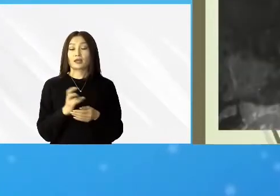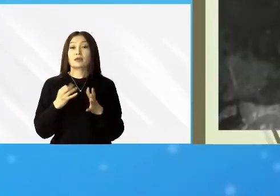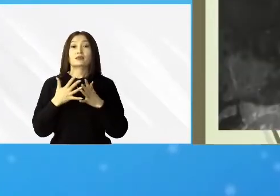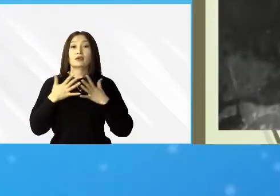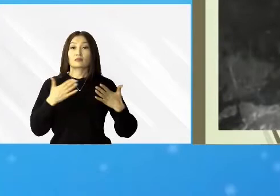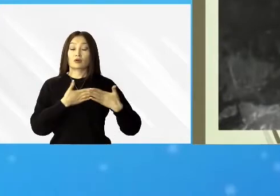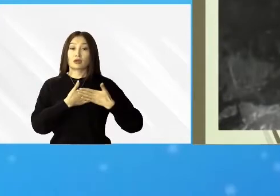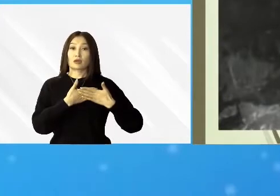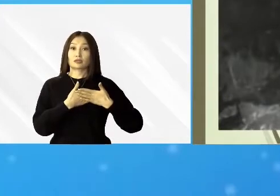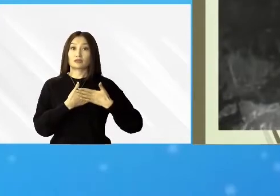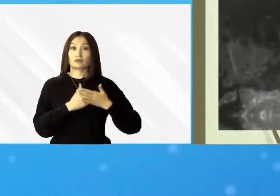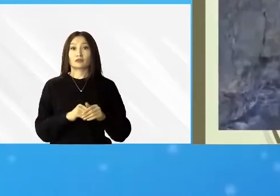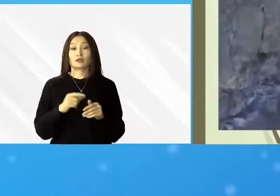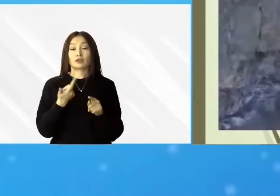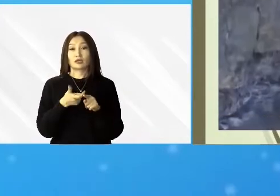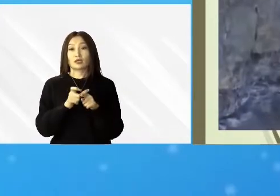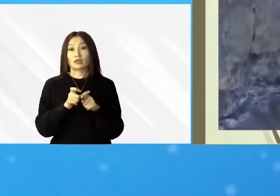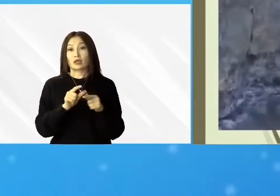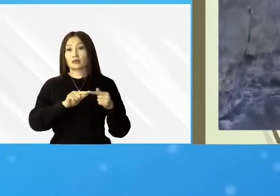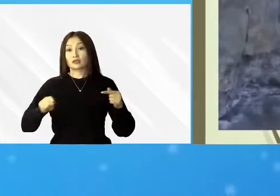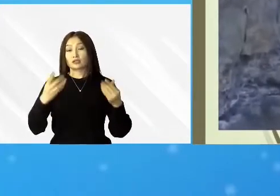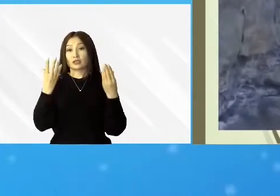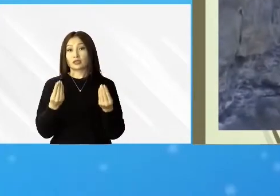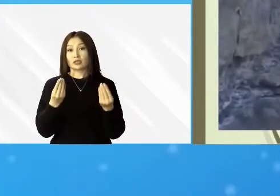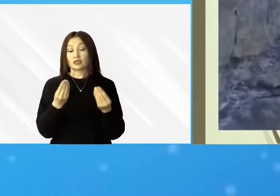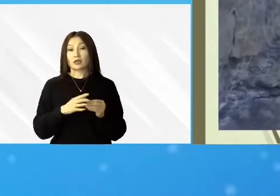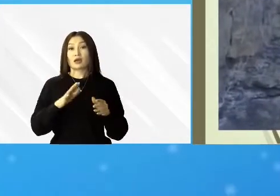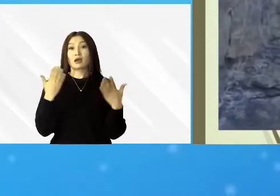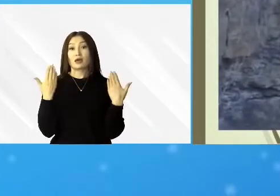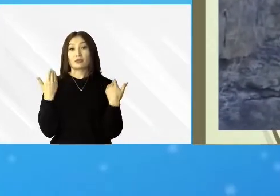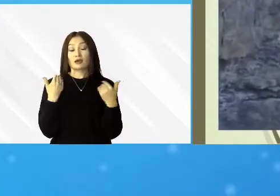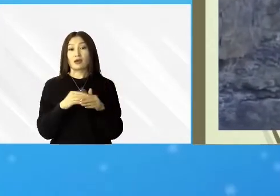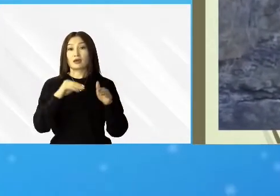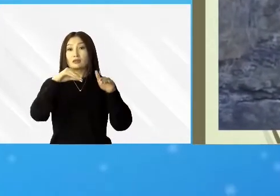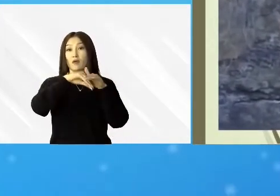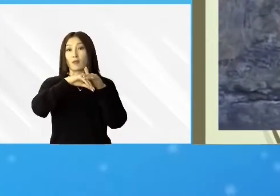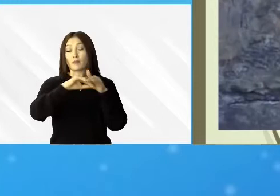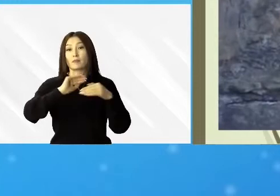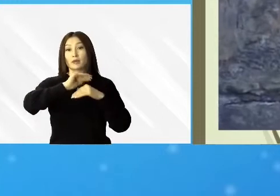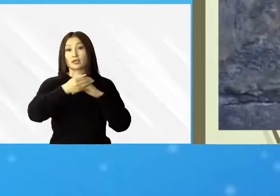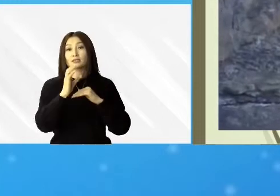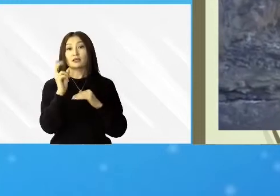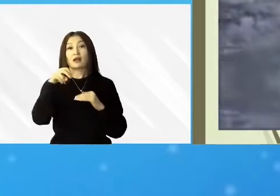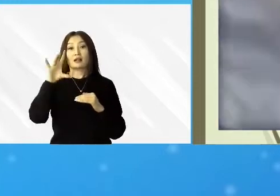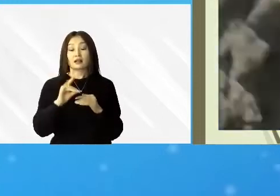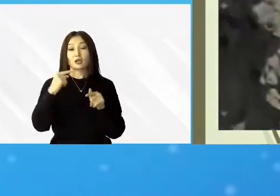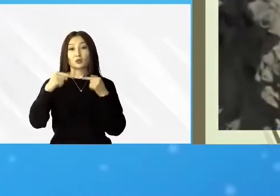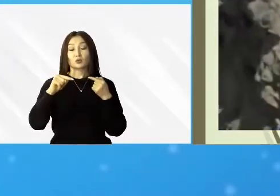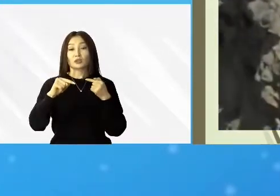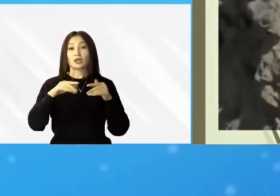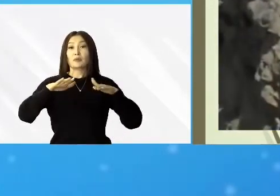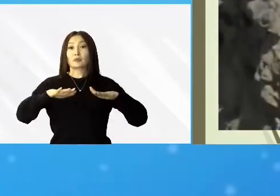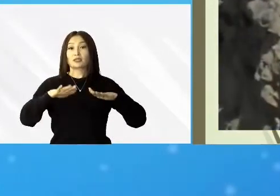Наиболее активные в сумерках и ночью, в течение дня снежные барсы обычно отдыхают в пещерах, расщелинах скал и других укромных